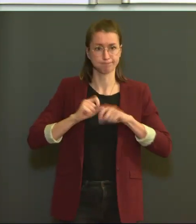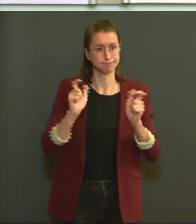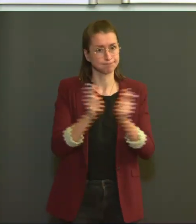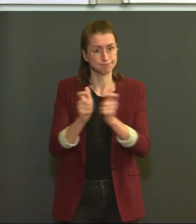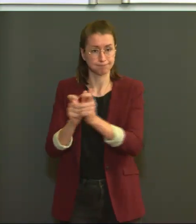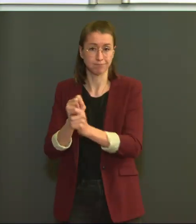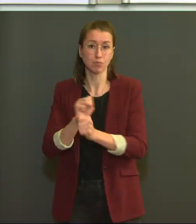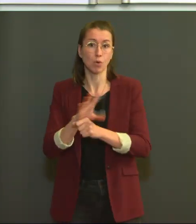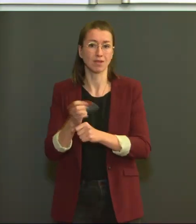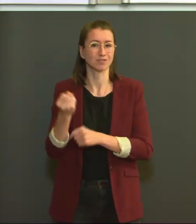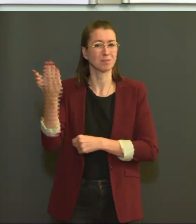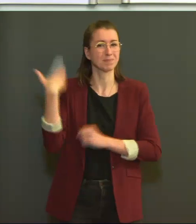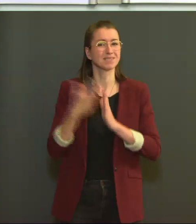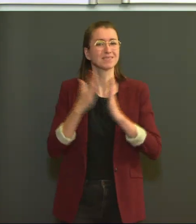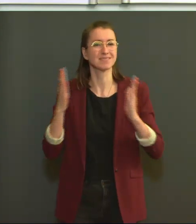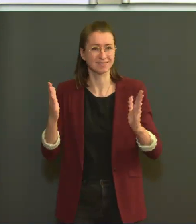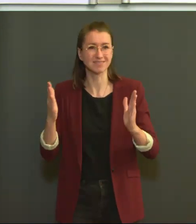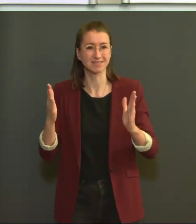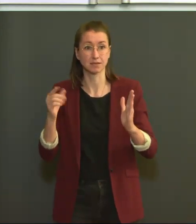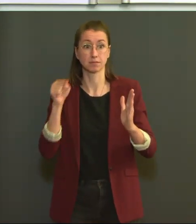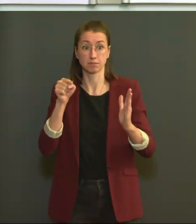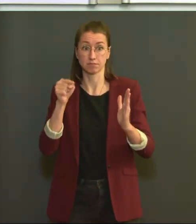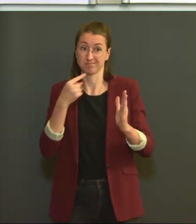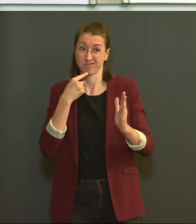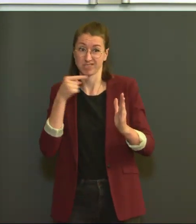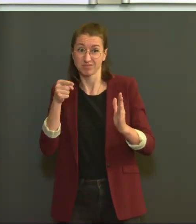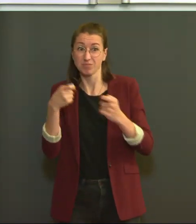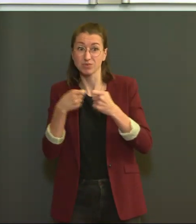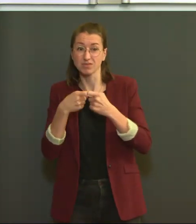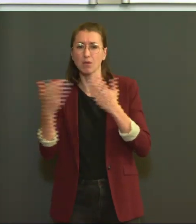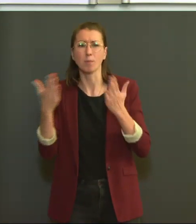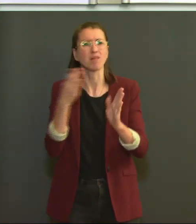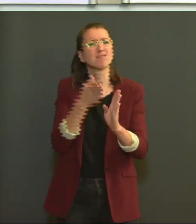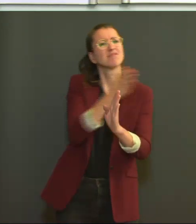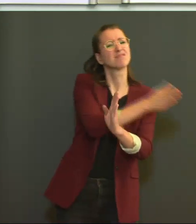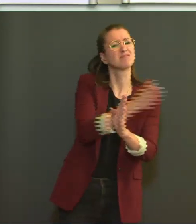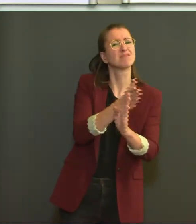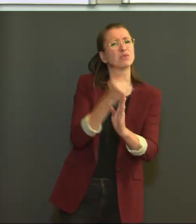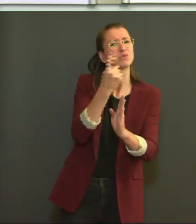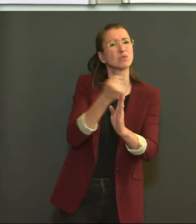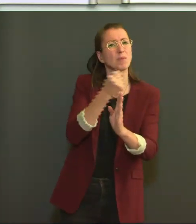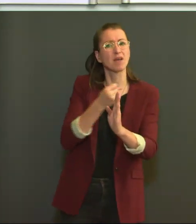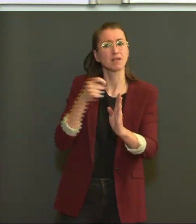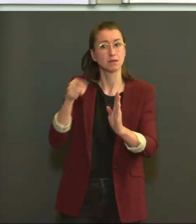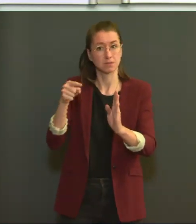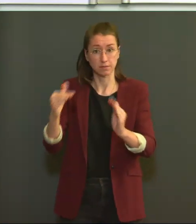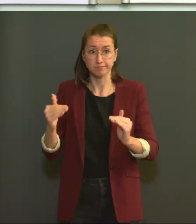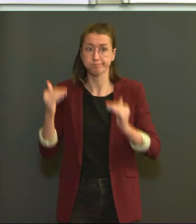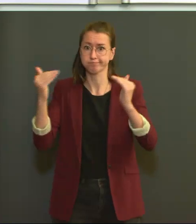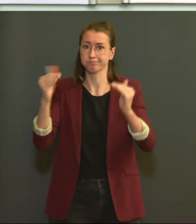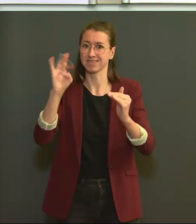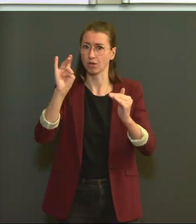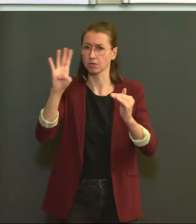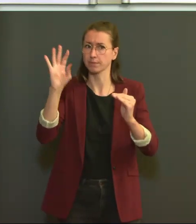soit une augmentation de 44% par rapport à la semaine précédente.